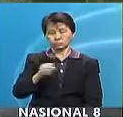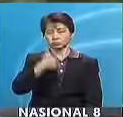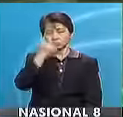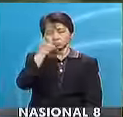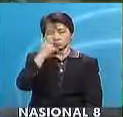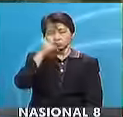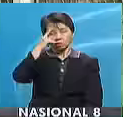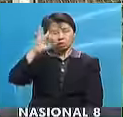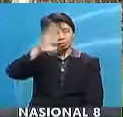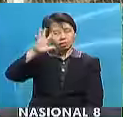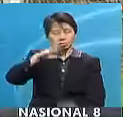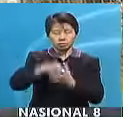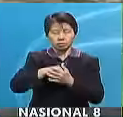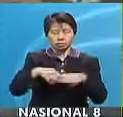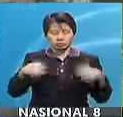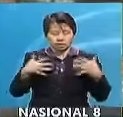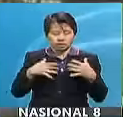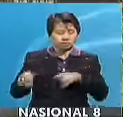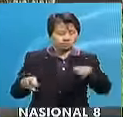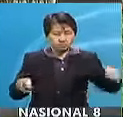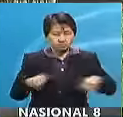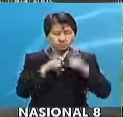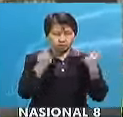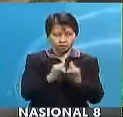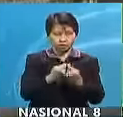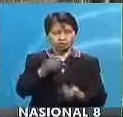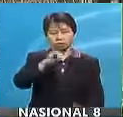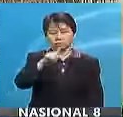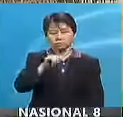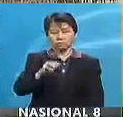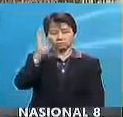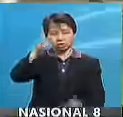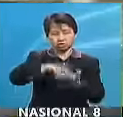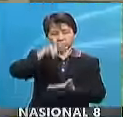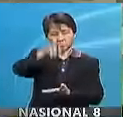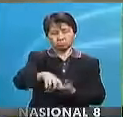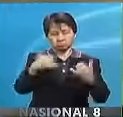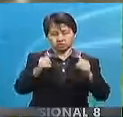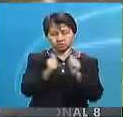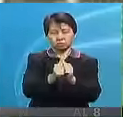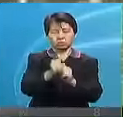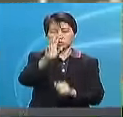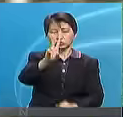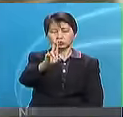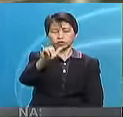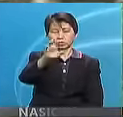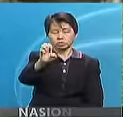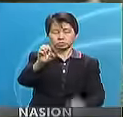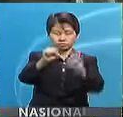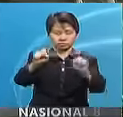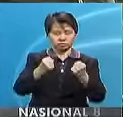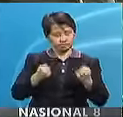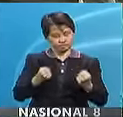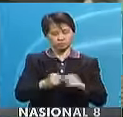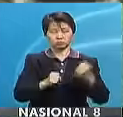itu terus membayangi beliau dan Rakan sepasukan izham dijangka diturunkan pada perlawanan bertemu UAE Selasa ini tekad